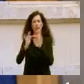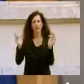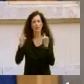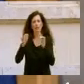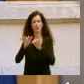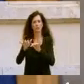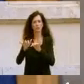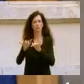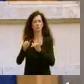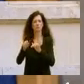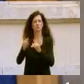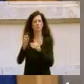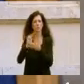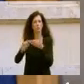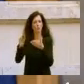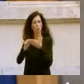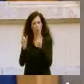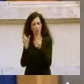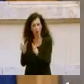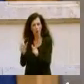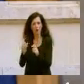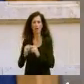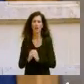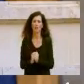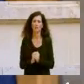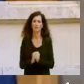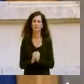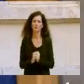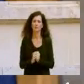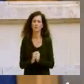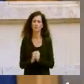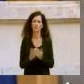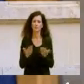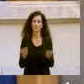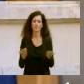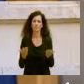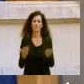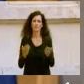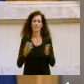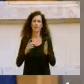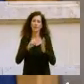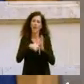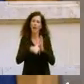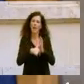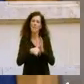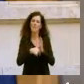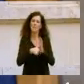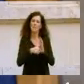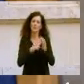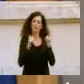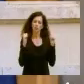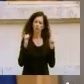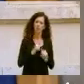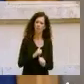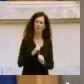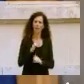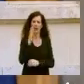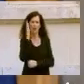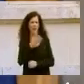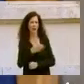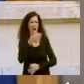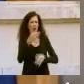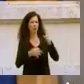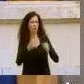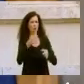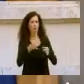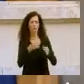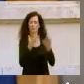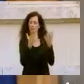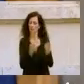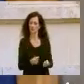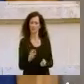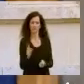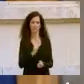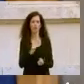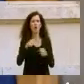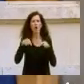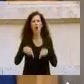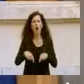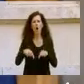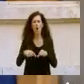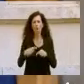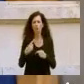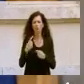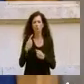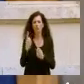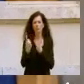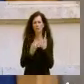i tempi della giustizia civile e penale non sono accettabili la media di un processo oggi